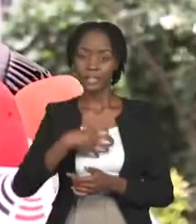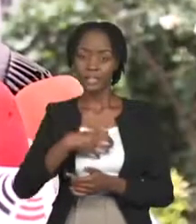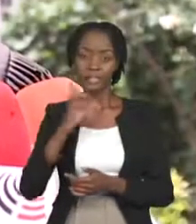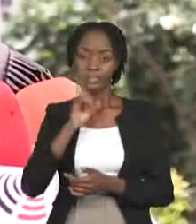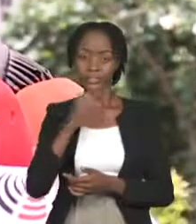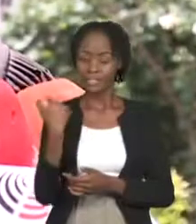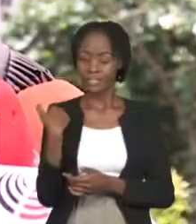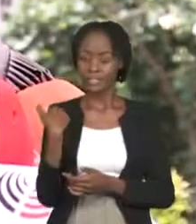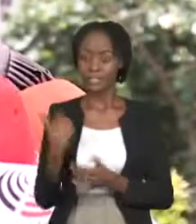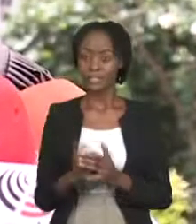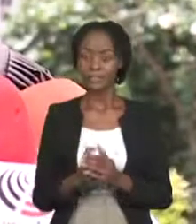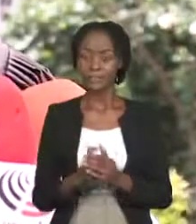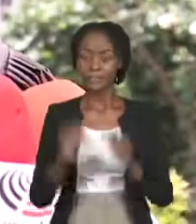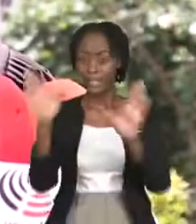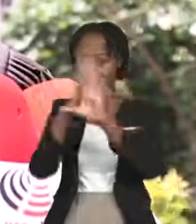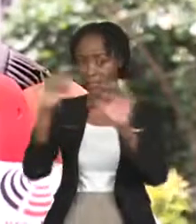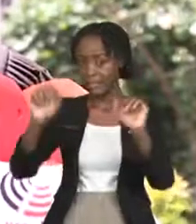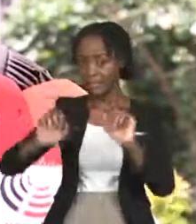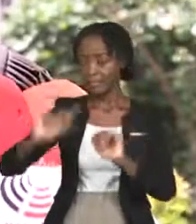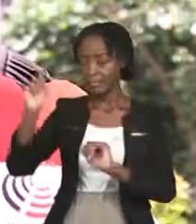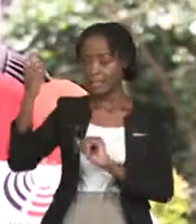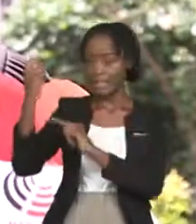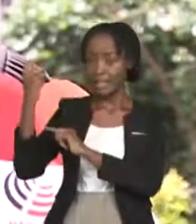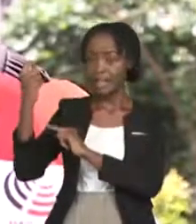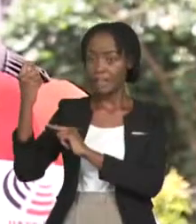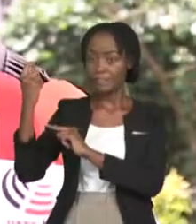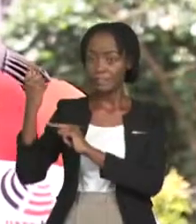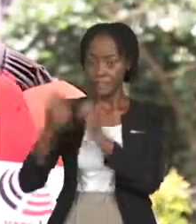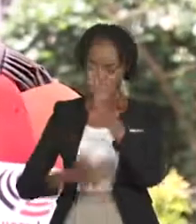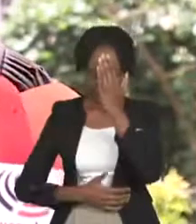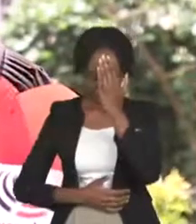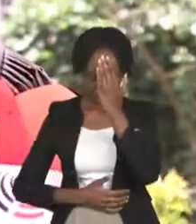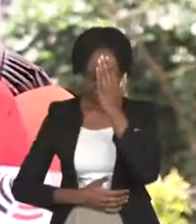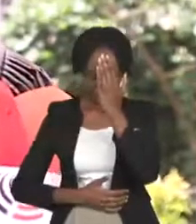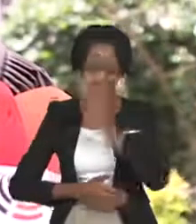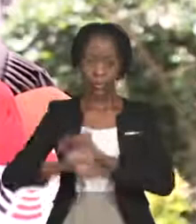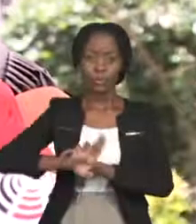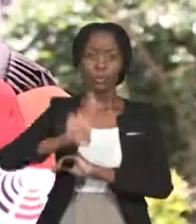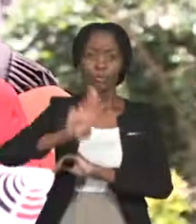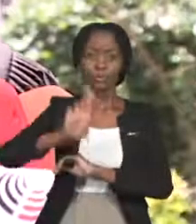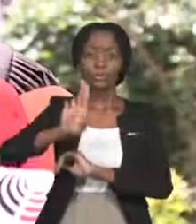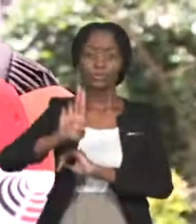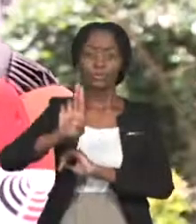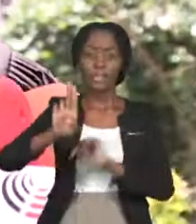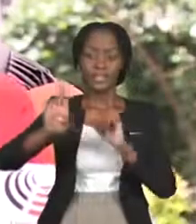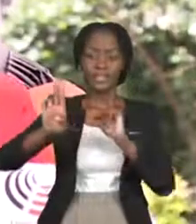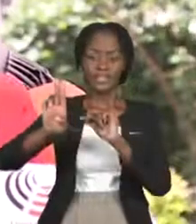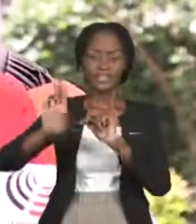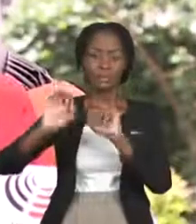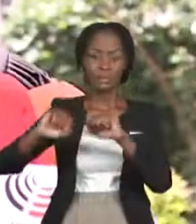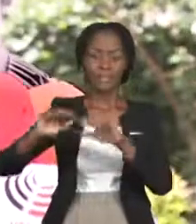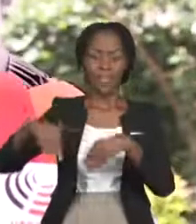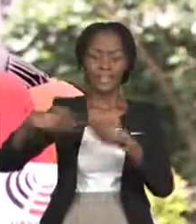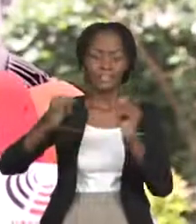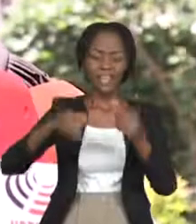The President of the Republic of Kenya, His Excellency President Uhuru Kenyatta, that the only way you can leave a good legacy is not